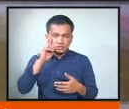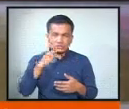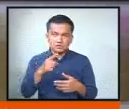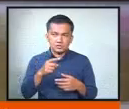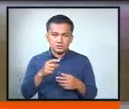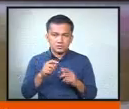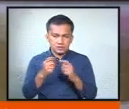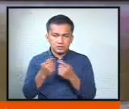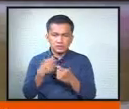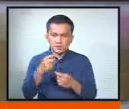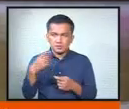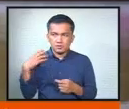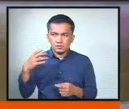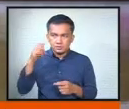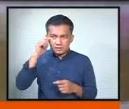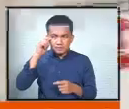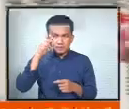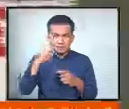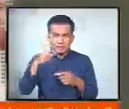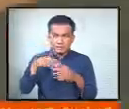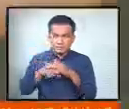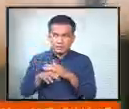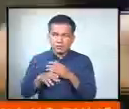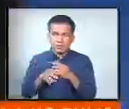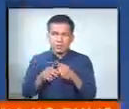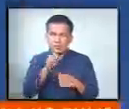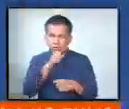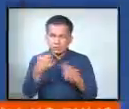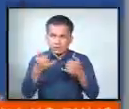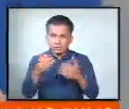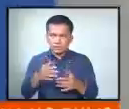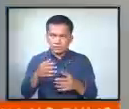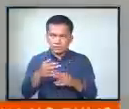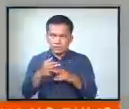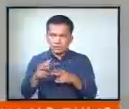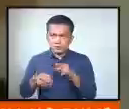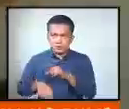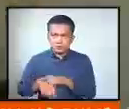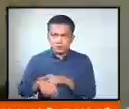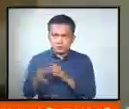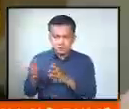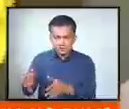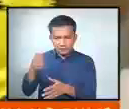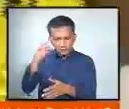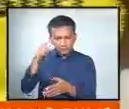kay Coach Tim Cohn, pinili niyang isabak ang mga veteranong players dahil maikling panahon na lang ang